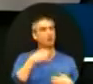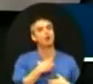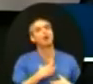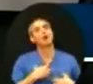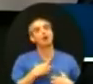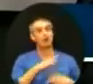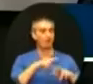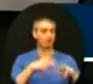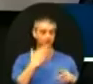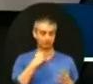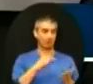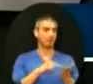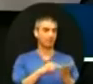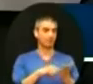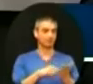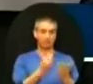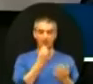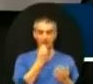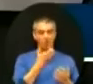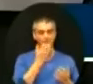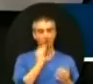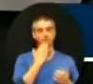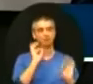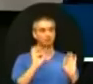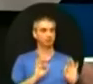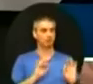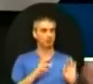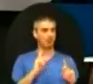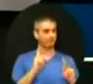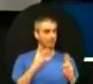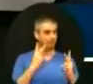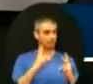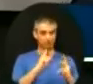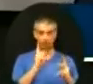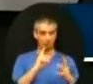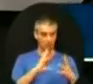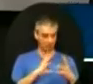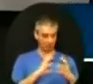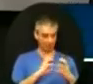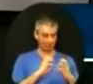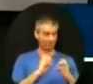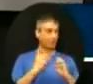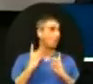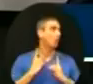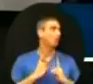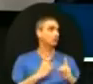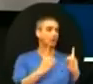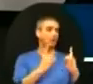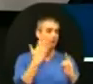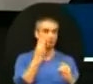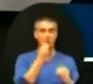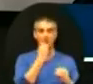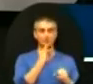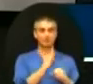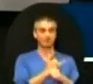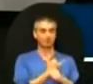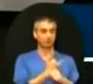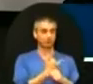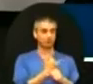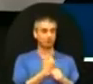והתגעגעו לארץ ישראל, ולכן אכלו מפירות ארץ ישראל, אבל כדאי שלא יירקבו בדרך הארוכה, היו אוכלים פירות